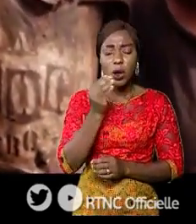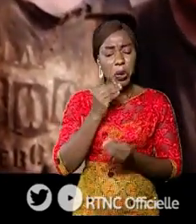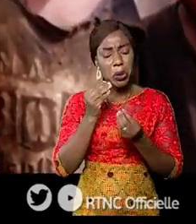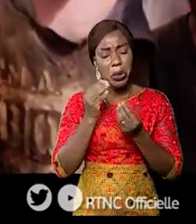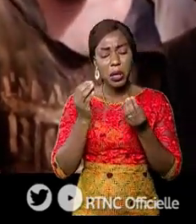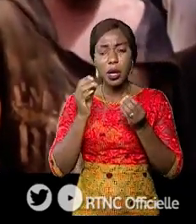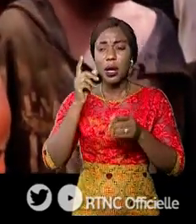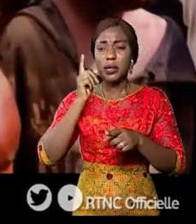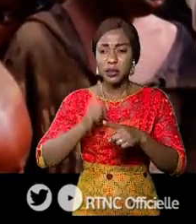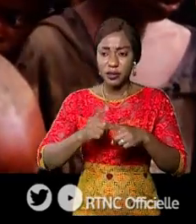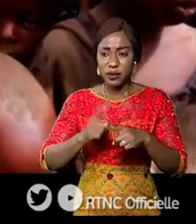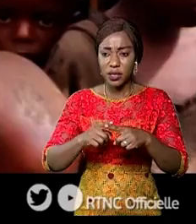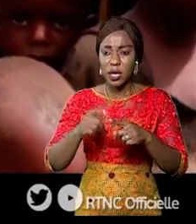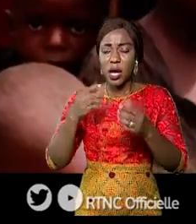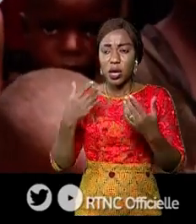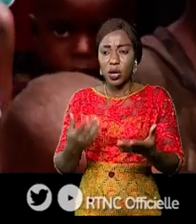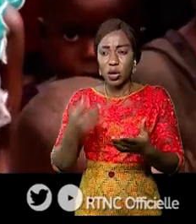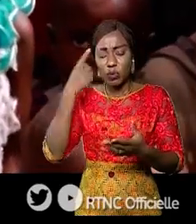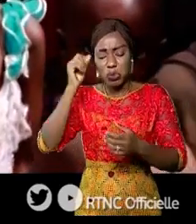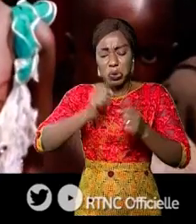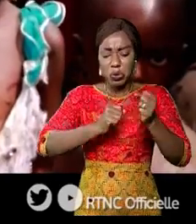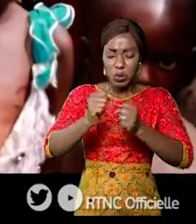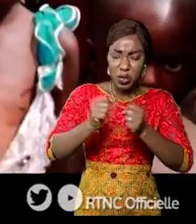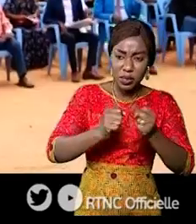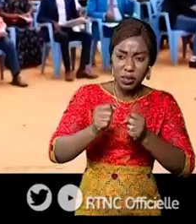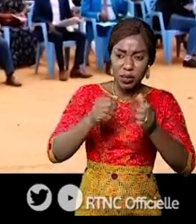Pour lutter contre cette malnutrition dans cette partie ouest